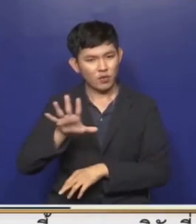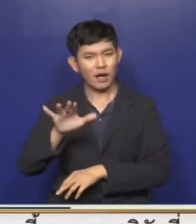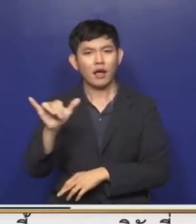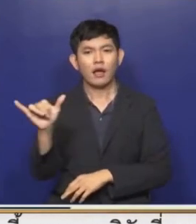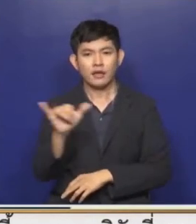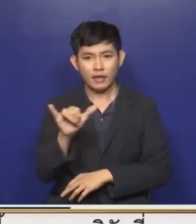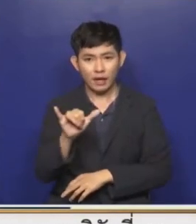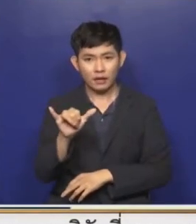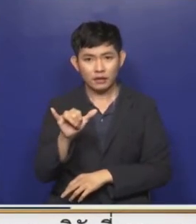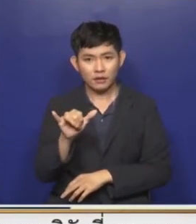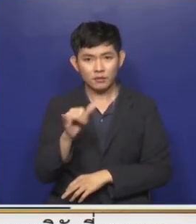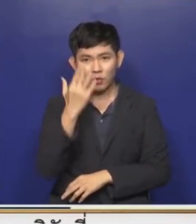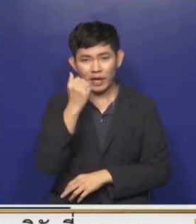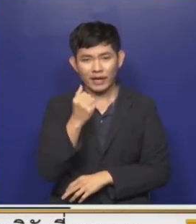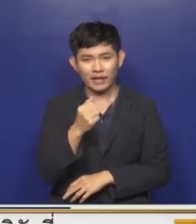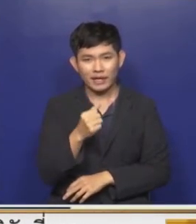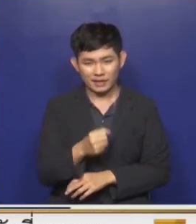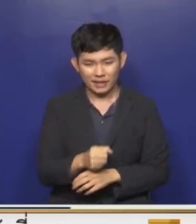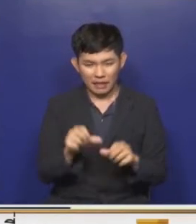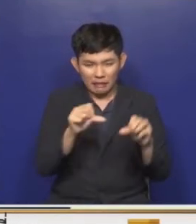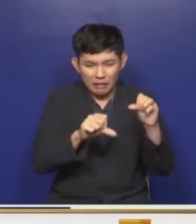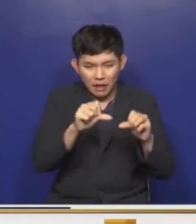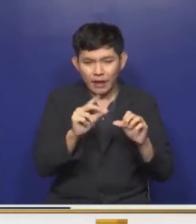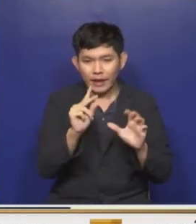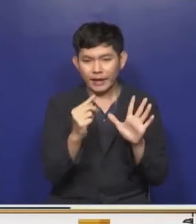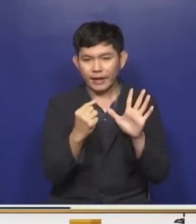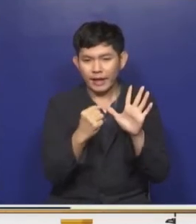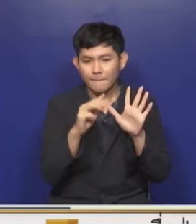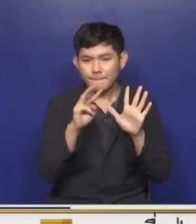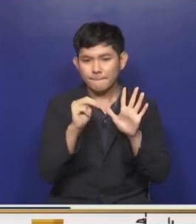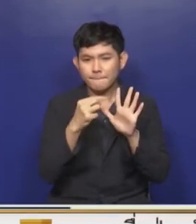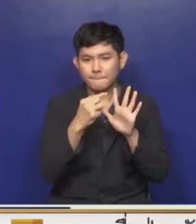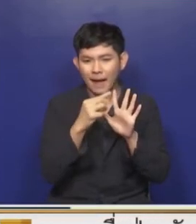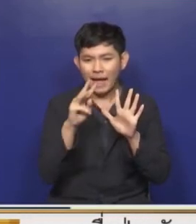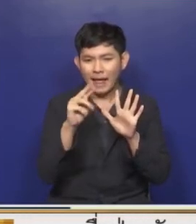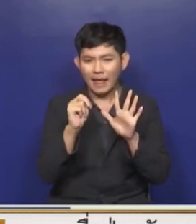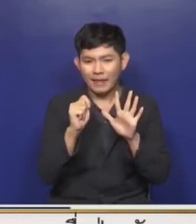นั้